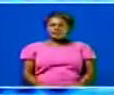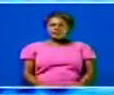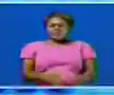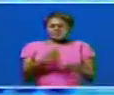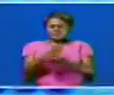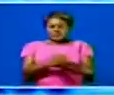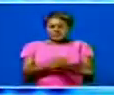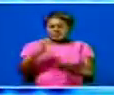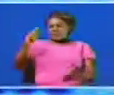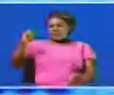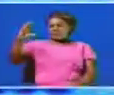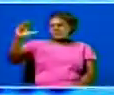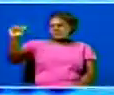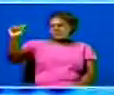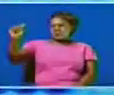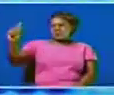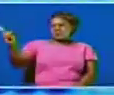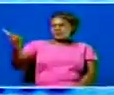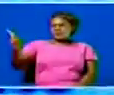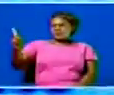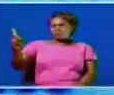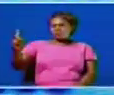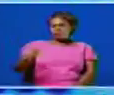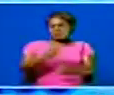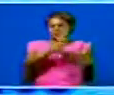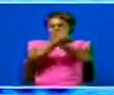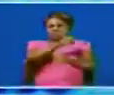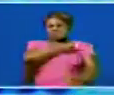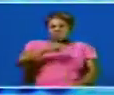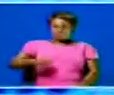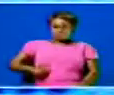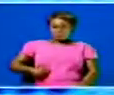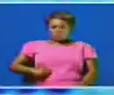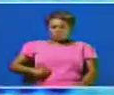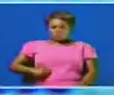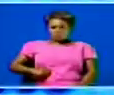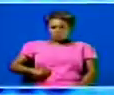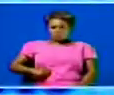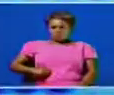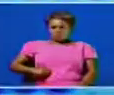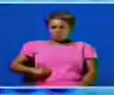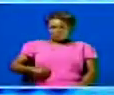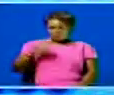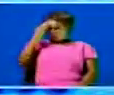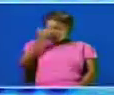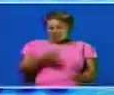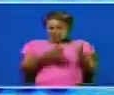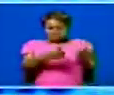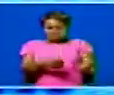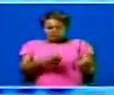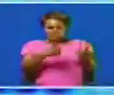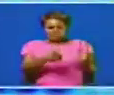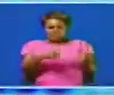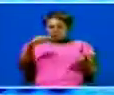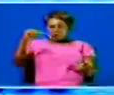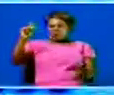Baadhi ya wawakilishi wodi wa kaunti ya Nairobi wamejitokeza kumtetea seneta Johnston Sakaja kufuatia tuhuma zilizotolewa na mbunge wa